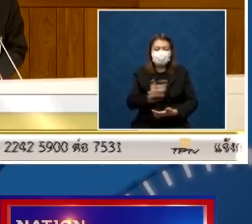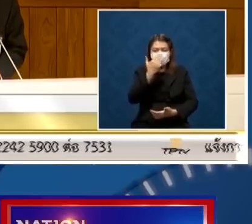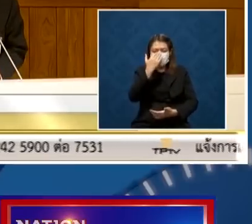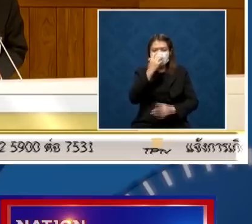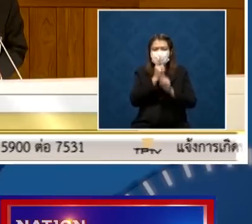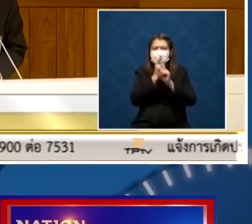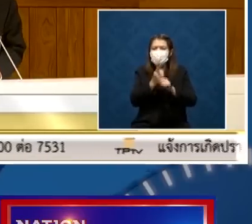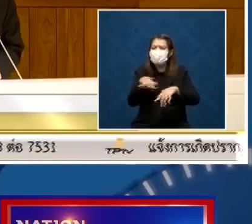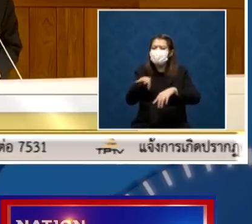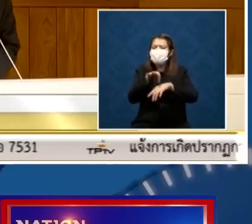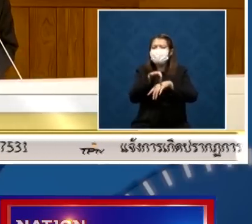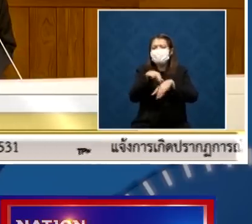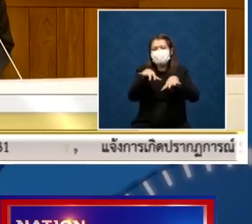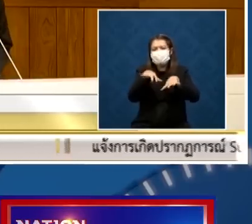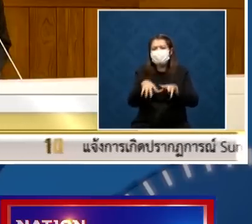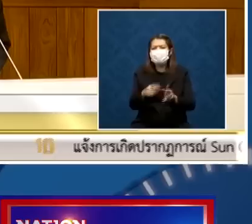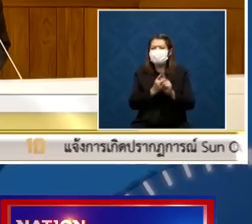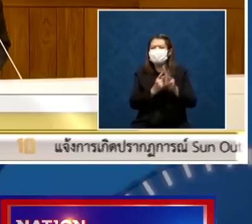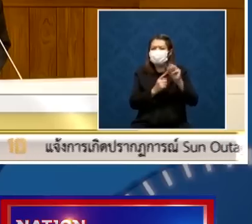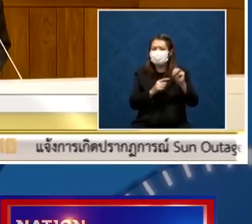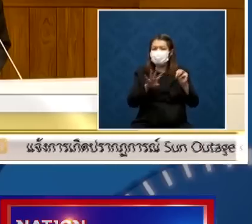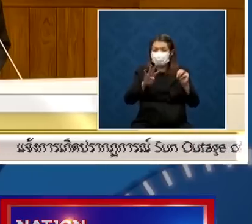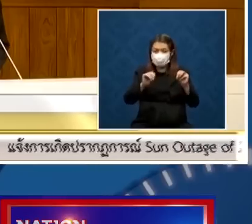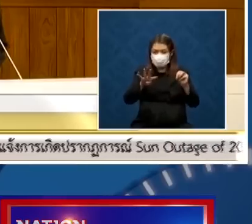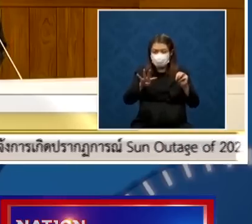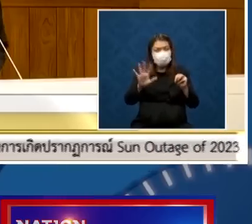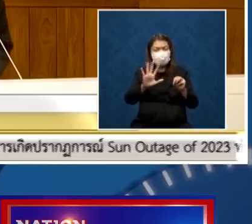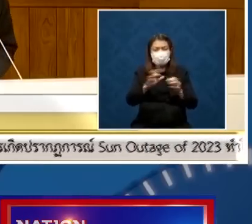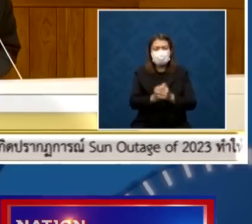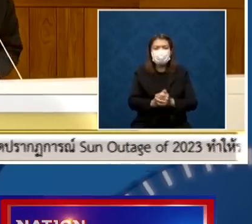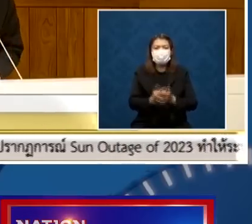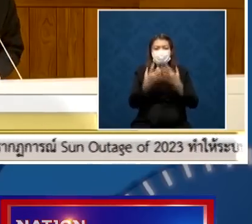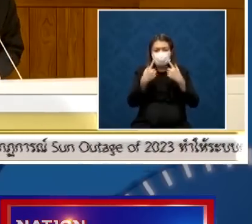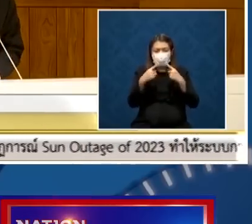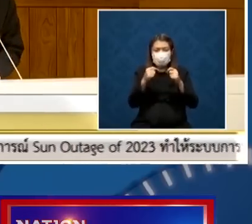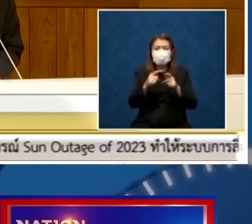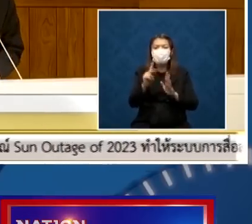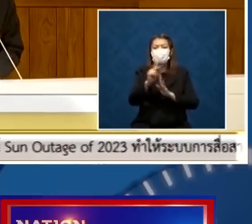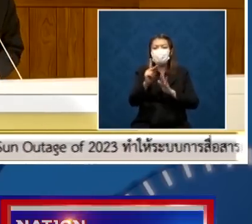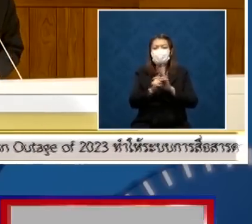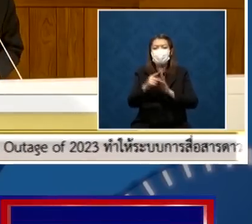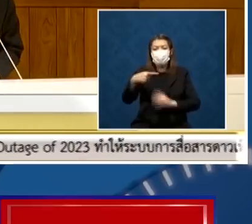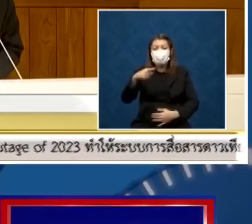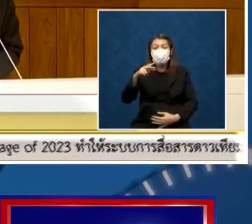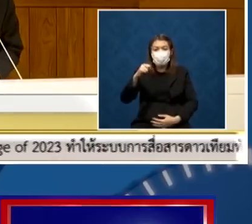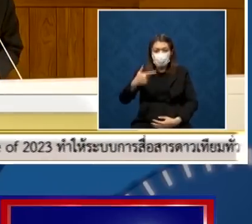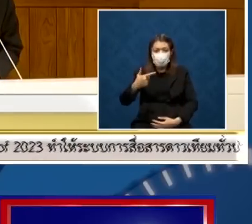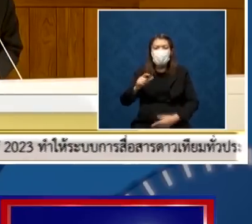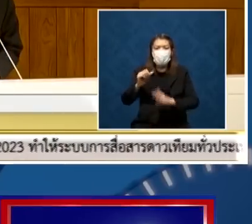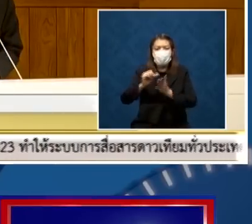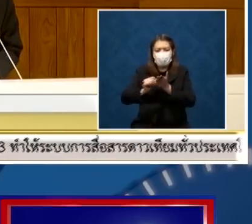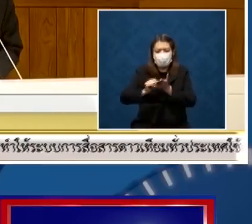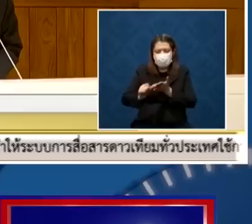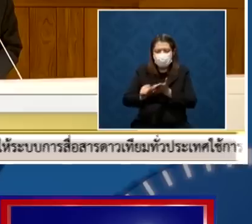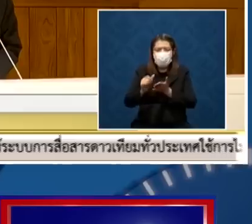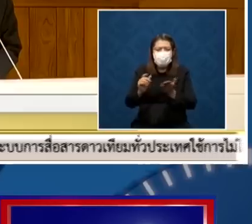ะฮะโยงอาจารย์วิษณุนะฮะว่ามีส่วนเกี่ยวข้องในการแต่งตั้งคนเหล่านี้มา ใช่ค่ะ เรื่องนี้ประเด็นนี้จะอยู่ในเรื่องปกของเราว่าฝ่าย